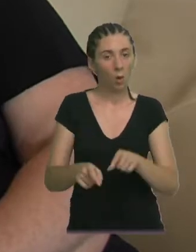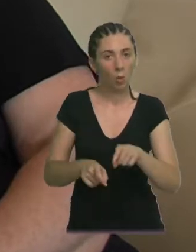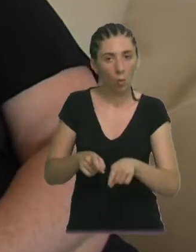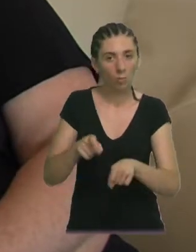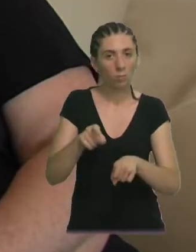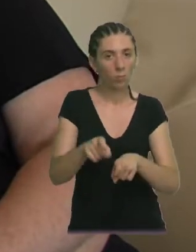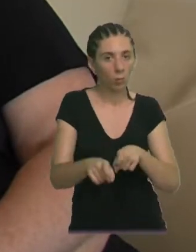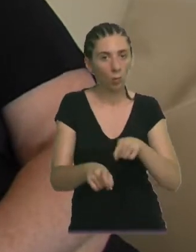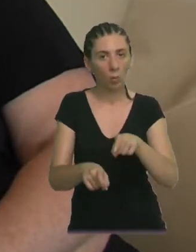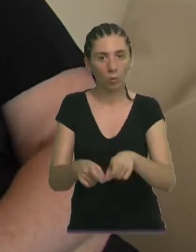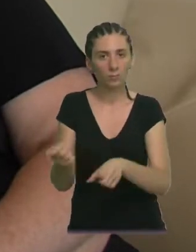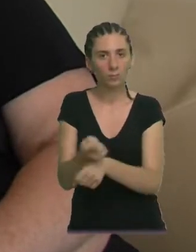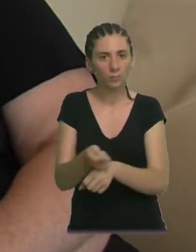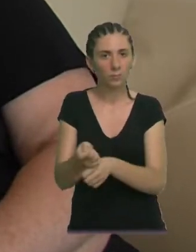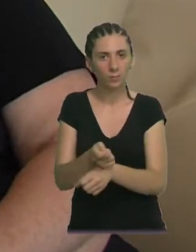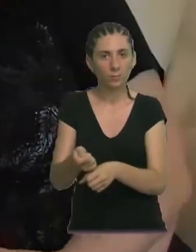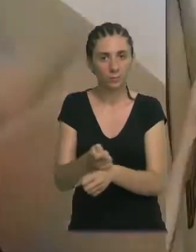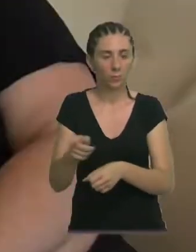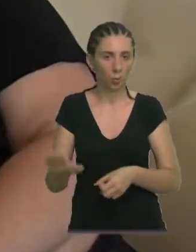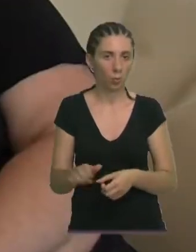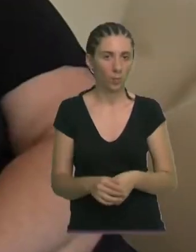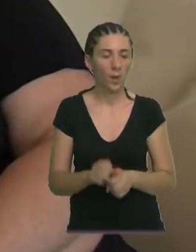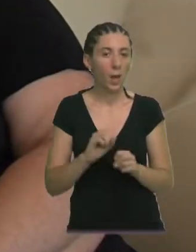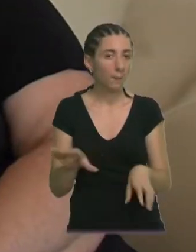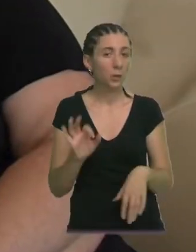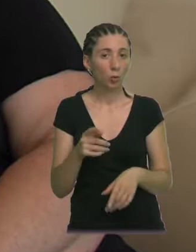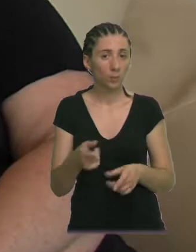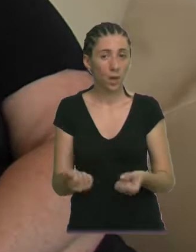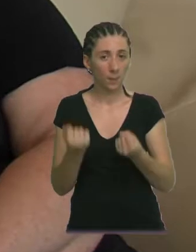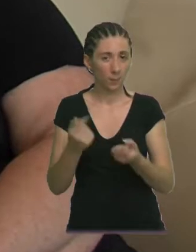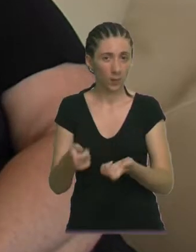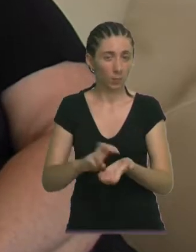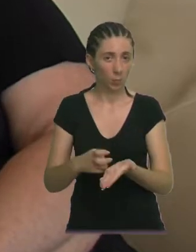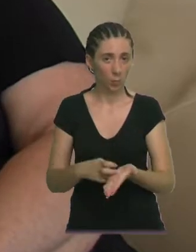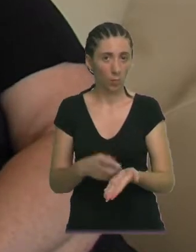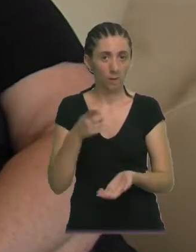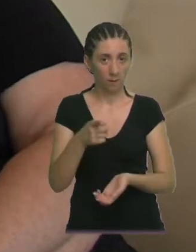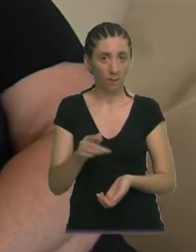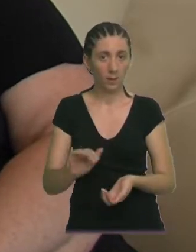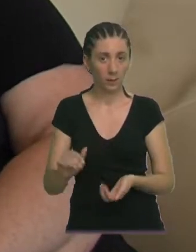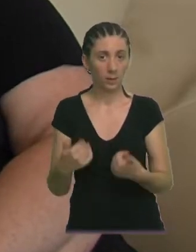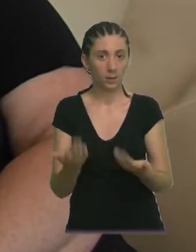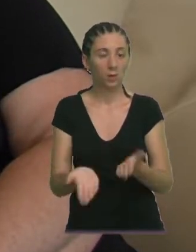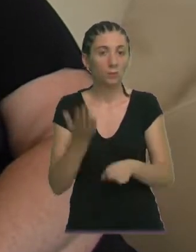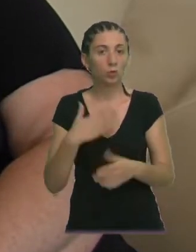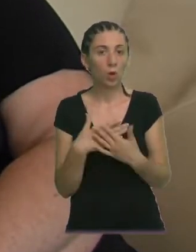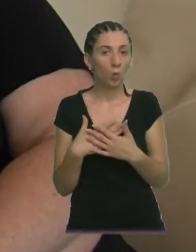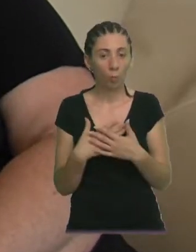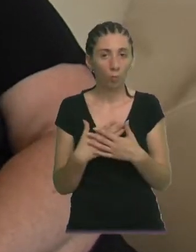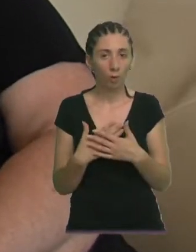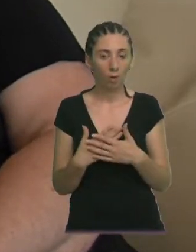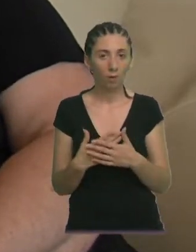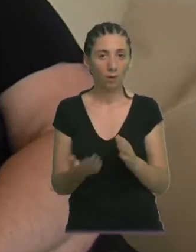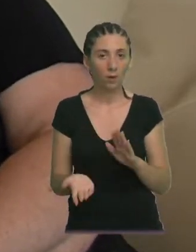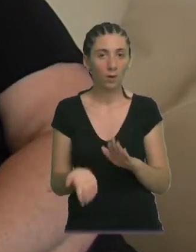korak po korak raditi na tome. Ali bez obzira na te teškoće, vama djeca ipak daju više te ljubavi i